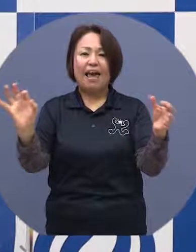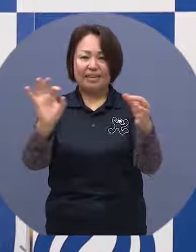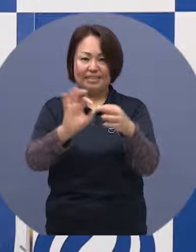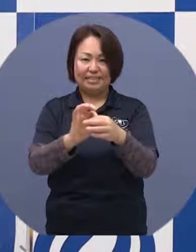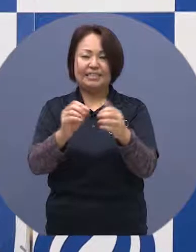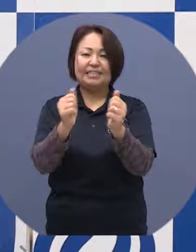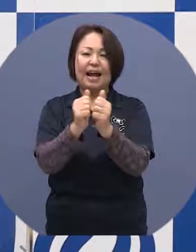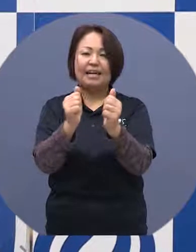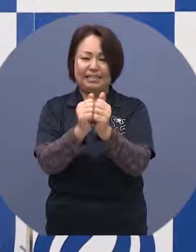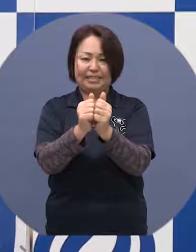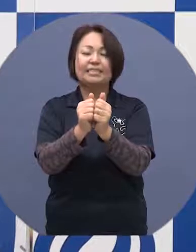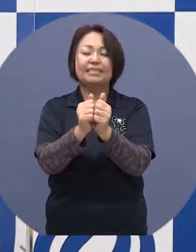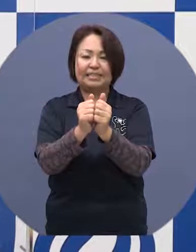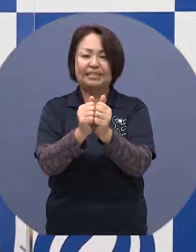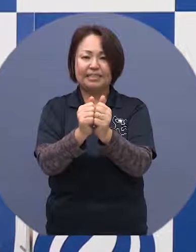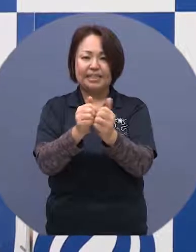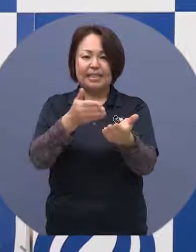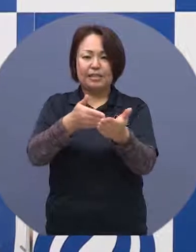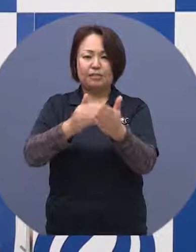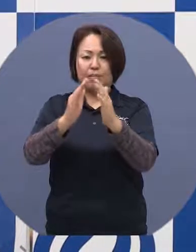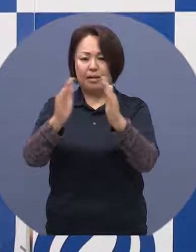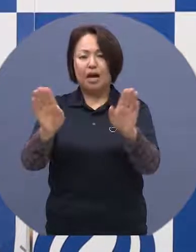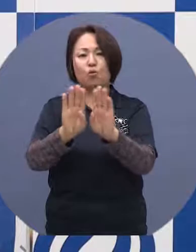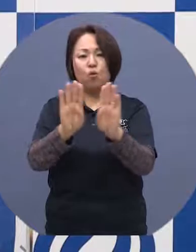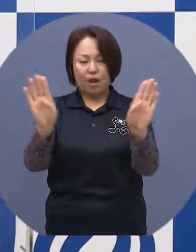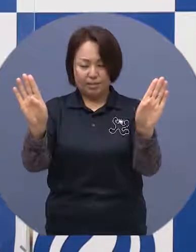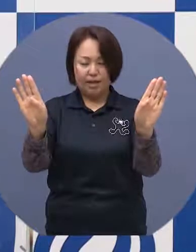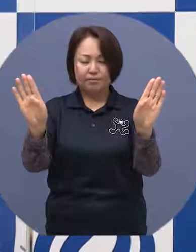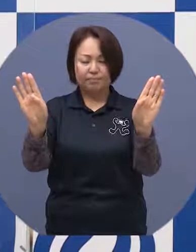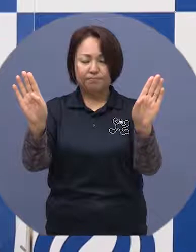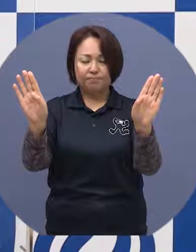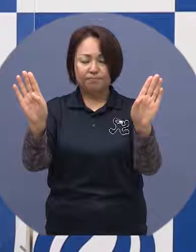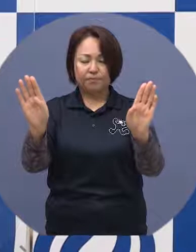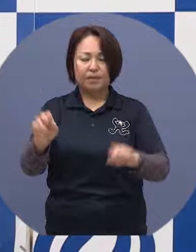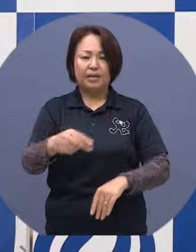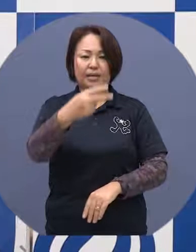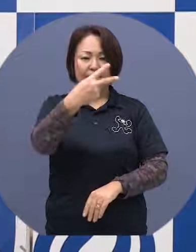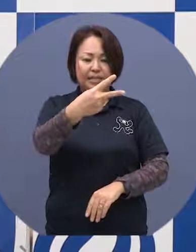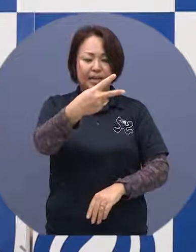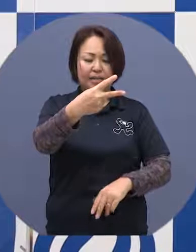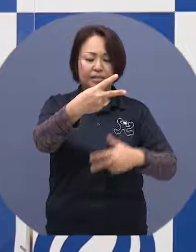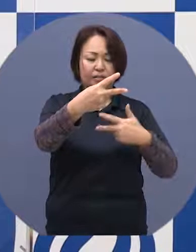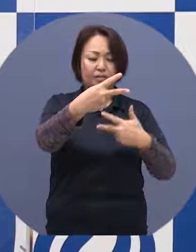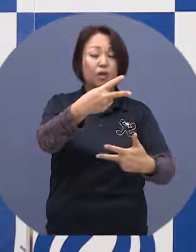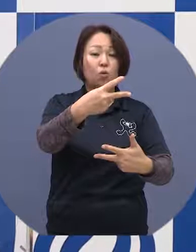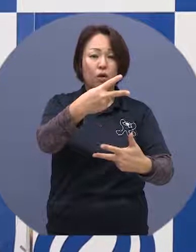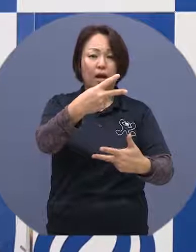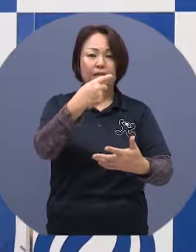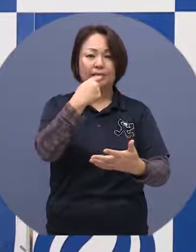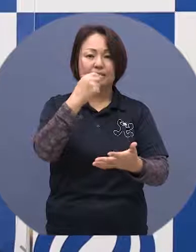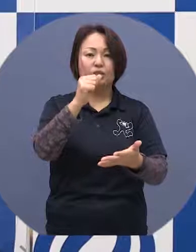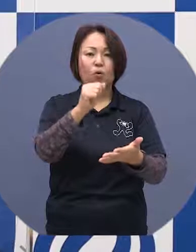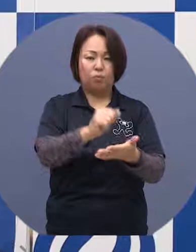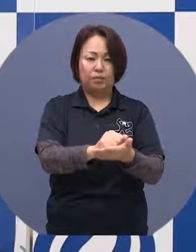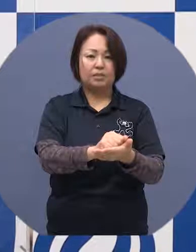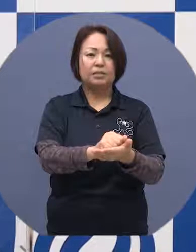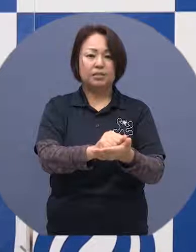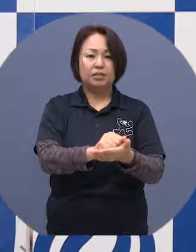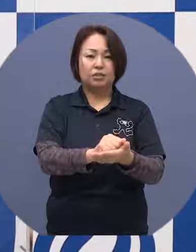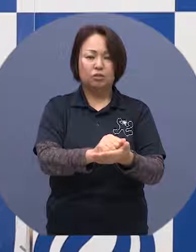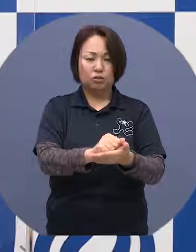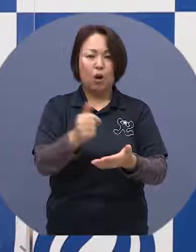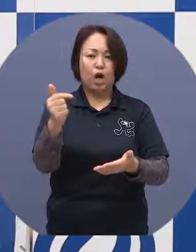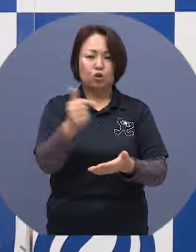開催したいという風に考えておりますまたの2月7日日曜日につきましては午前10時から救急薬品